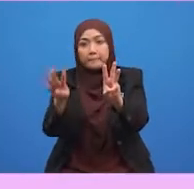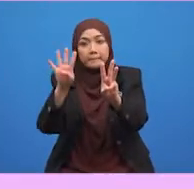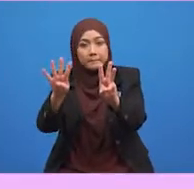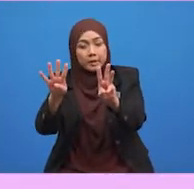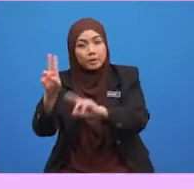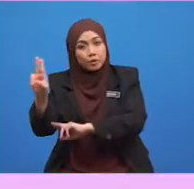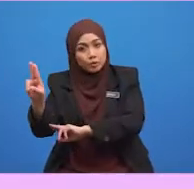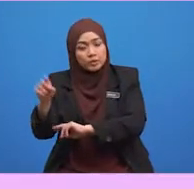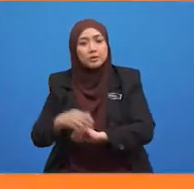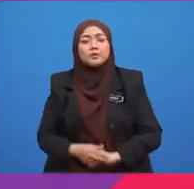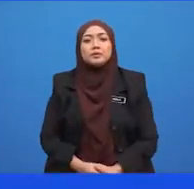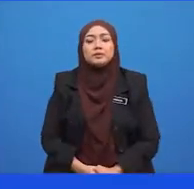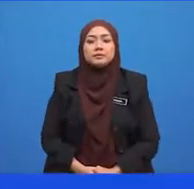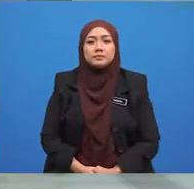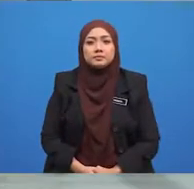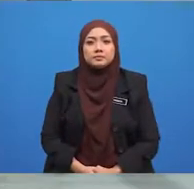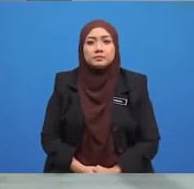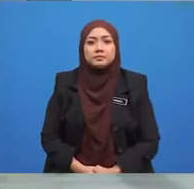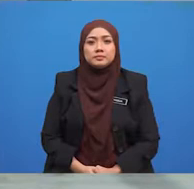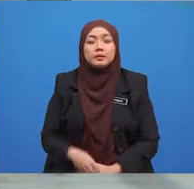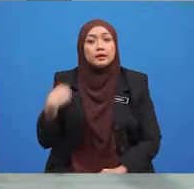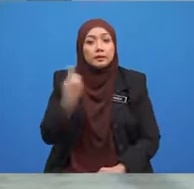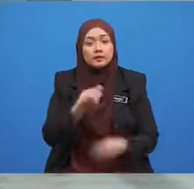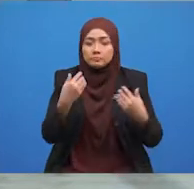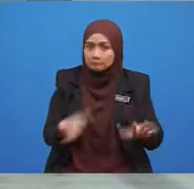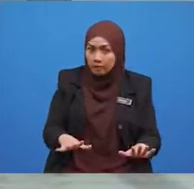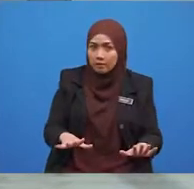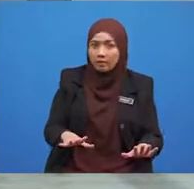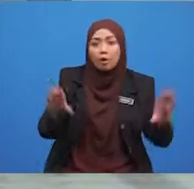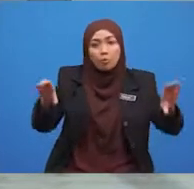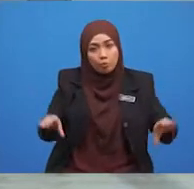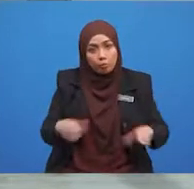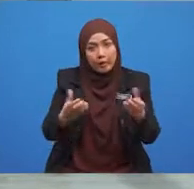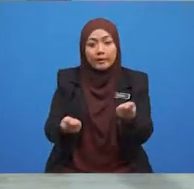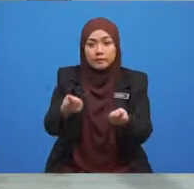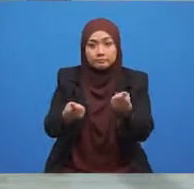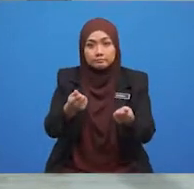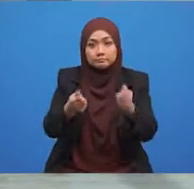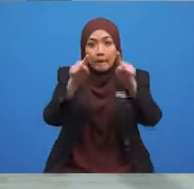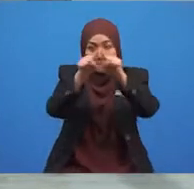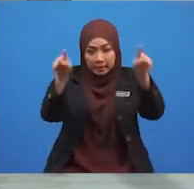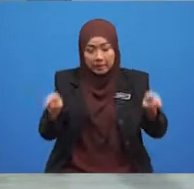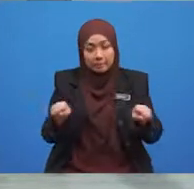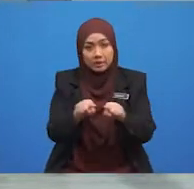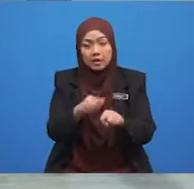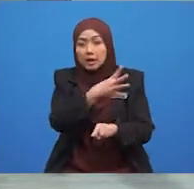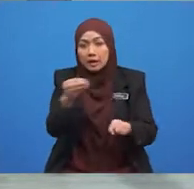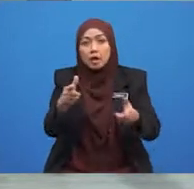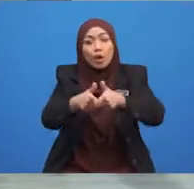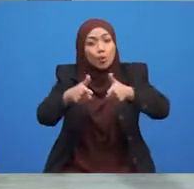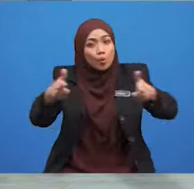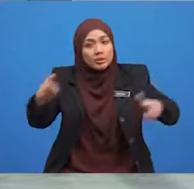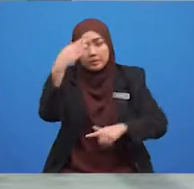56.4 unit persegi. Kita telah pun selesai membuat anggaran perimeter dan luas